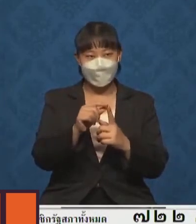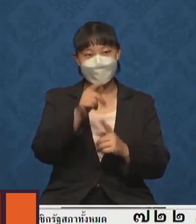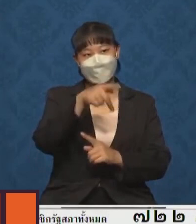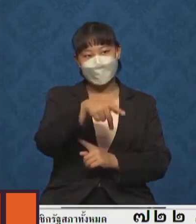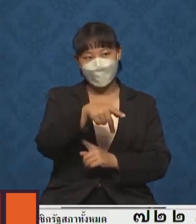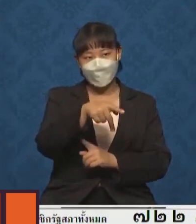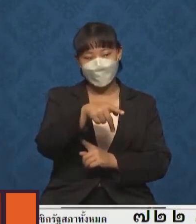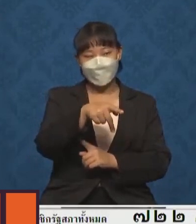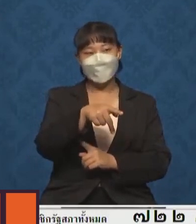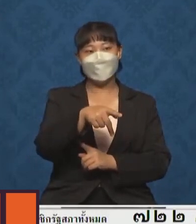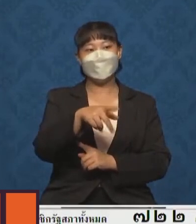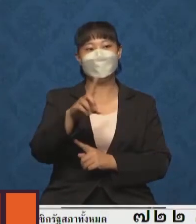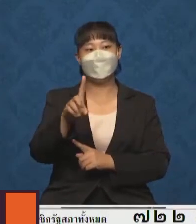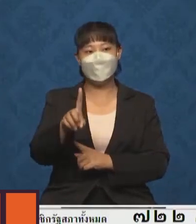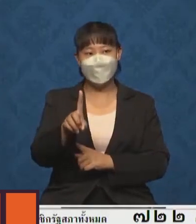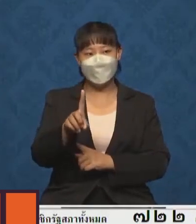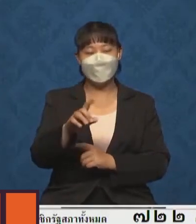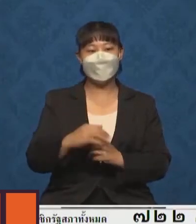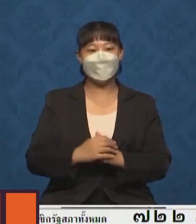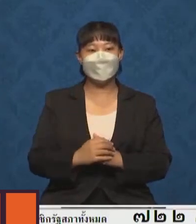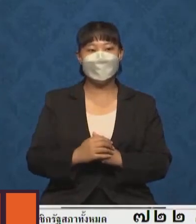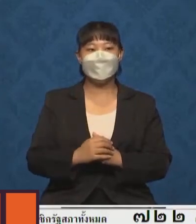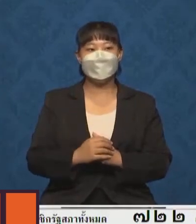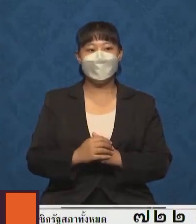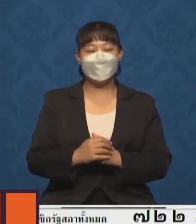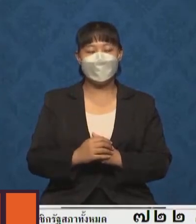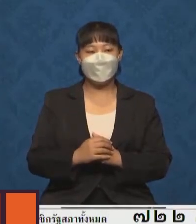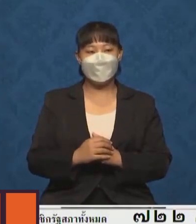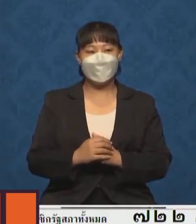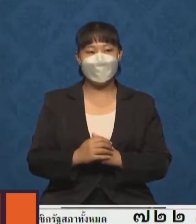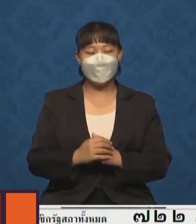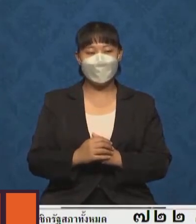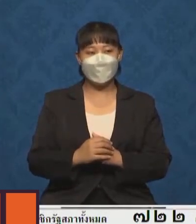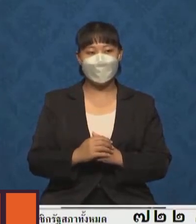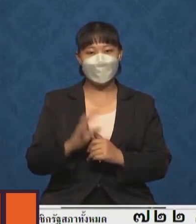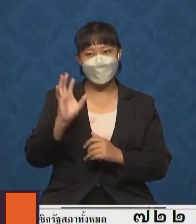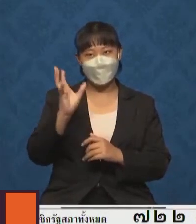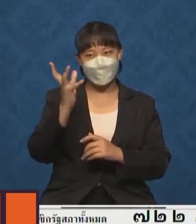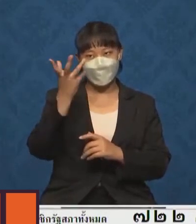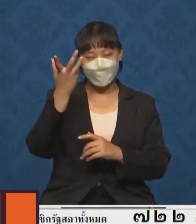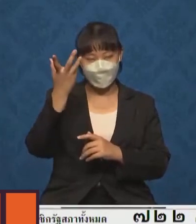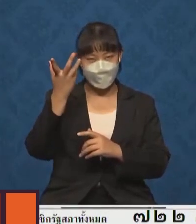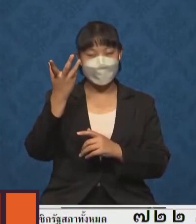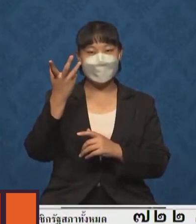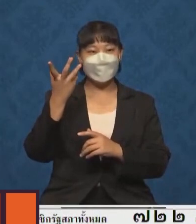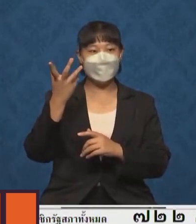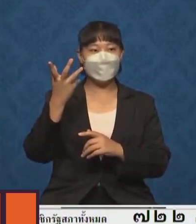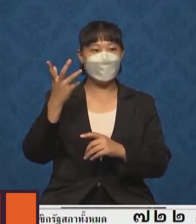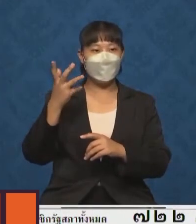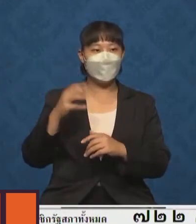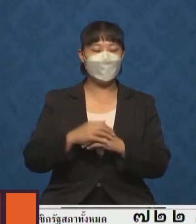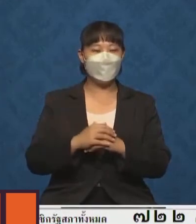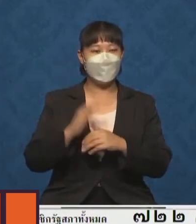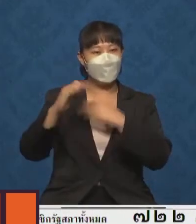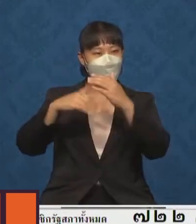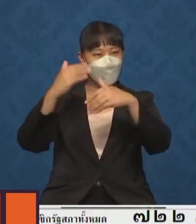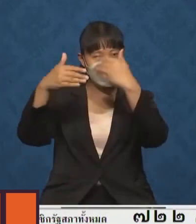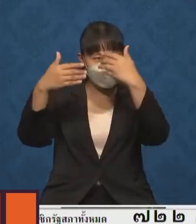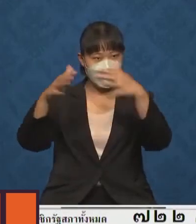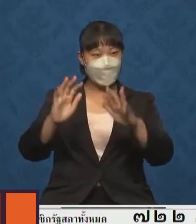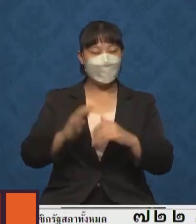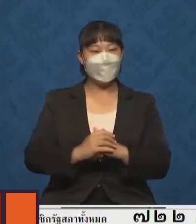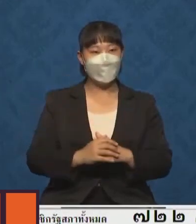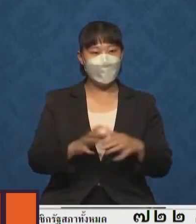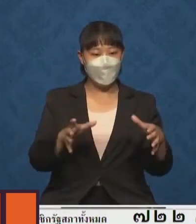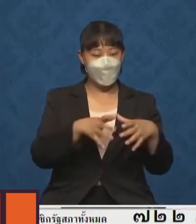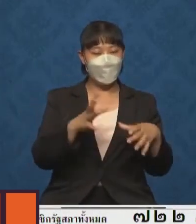ี้โลกไปไกลครับโลกไปไลจนพักการเมืองไม่อาจตอบสนองต่บที่น้ประชาชนได้อกแล้ว